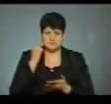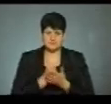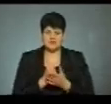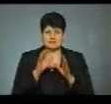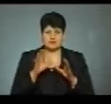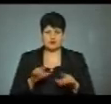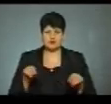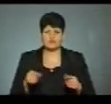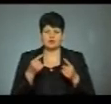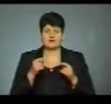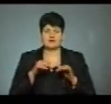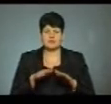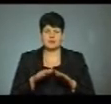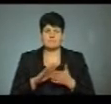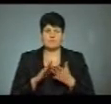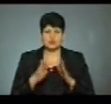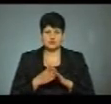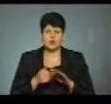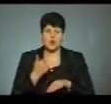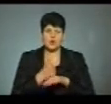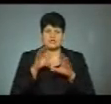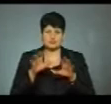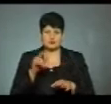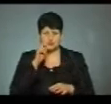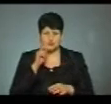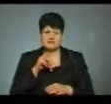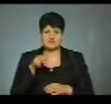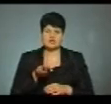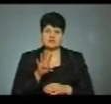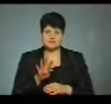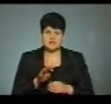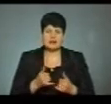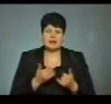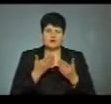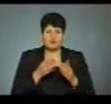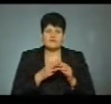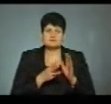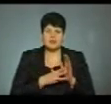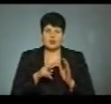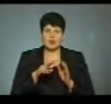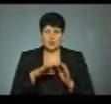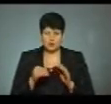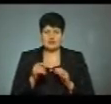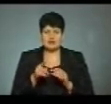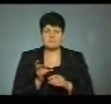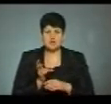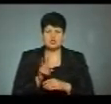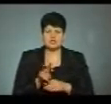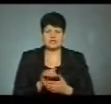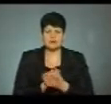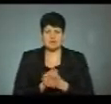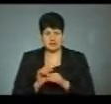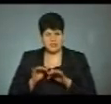відновлення дії окремих положень Конституції України 2004-го, тієї, заради якої 18 лютого люди і вийшли на мирний